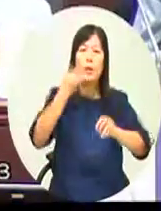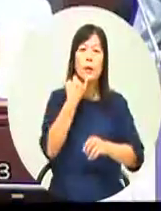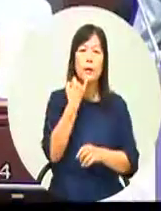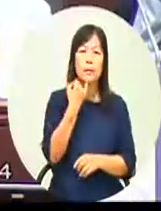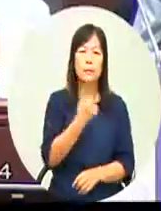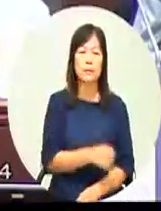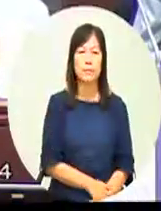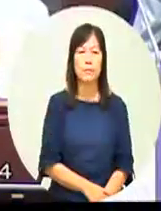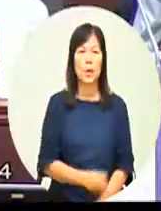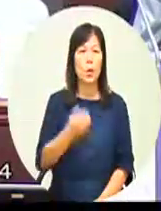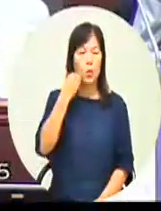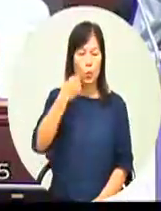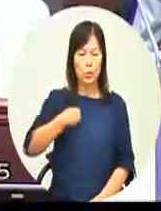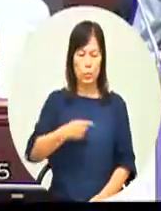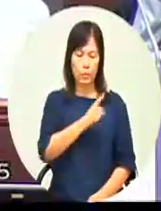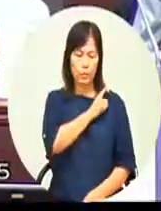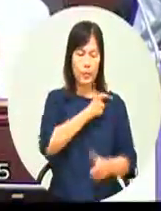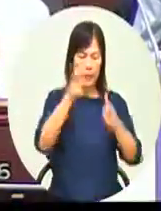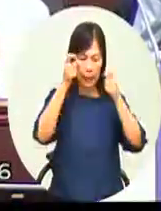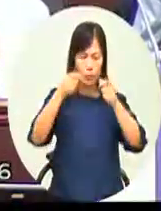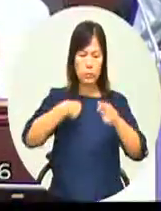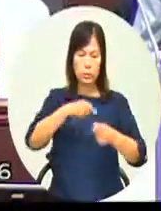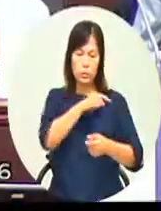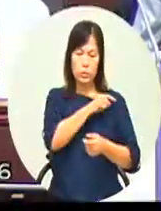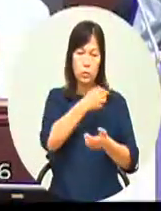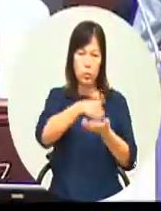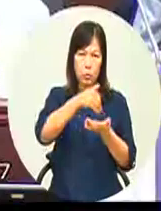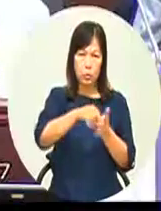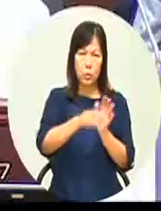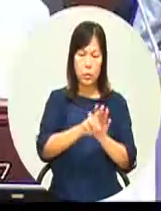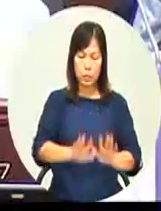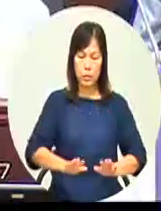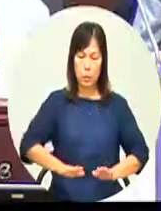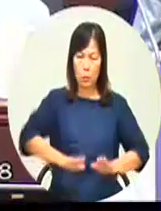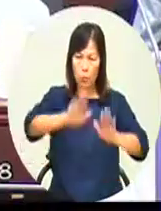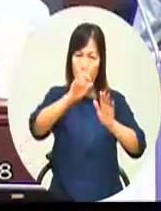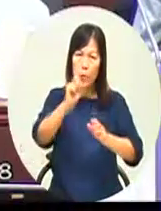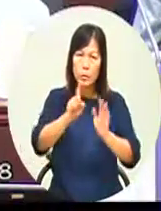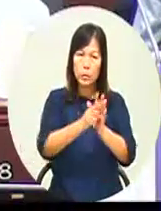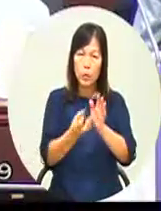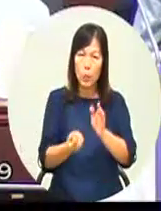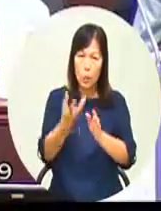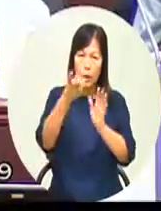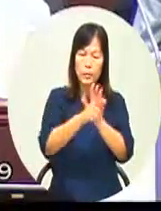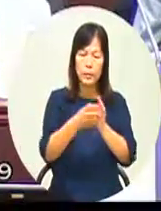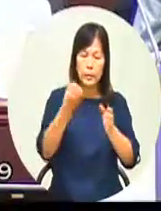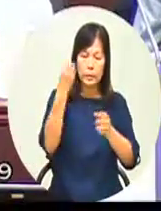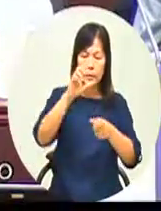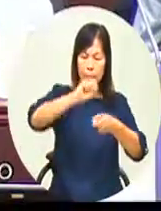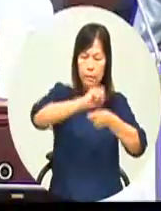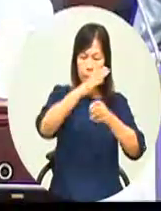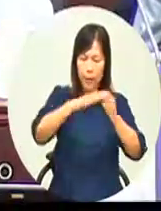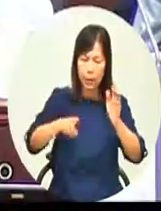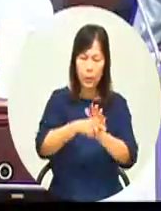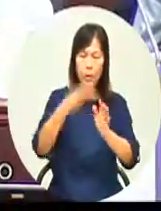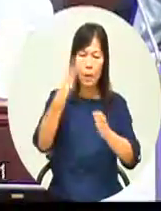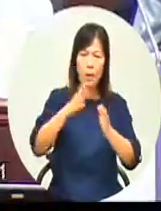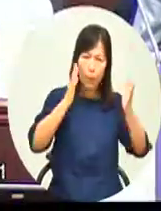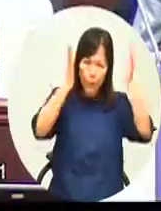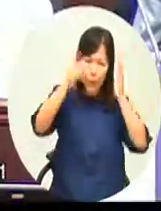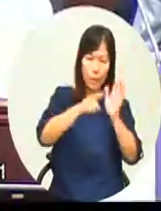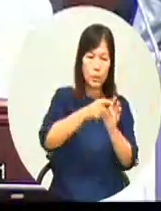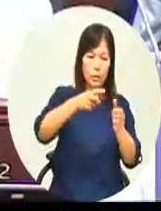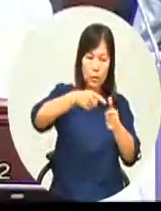从我们自己高雄的统计来看，我们今年成长比较多的是新加坡跟马来西亚，是分别占了第一名跟第二